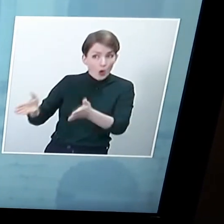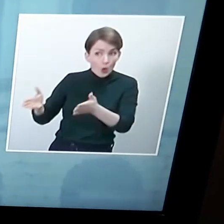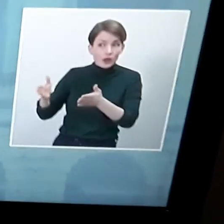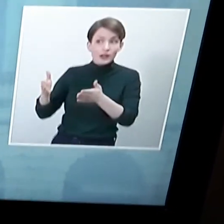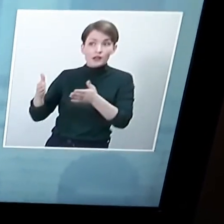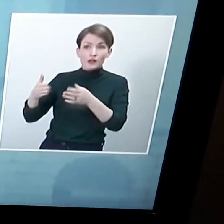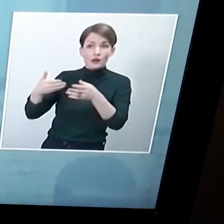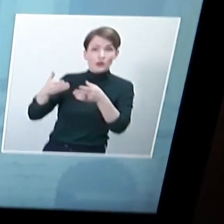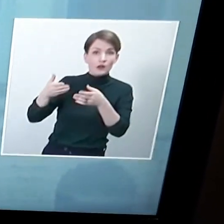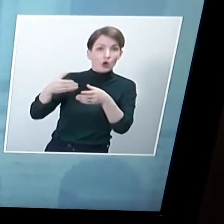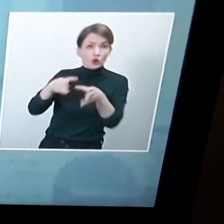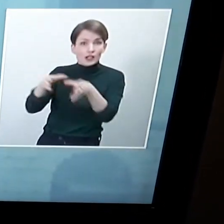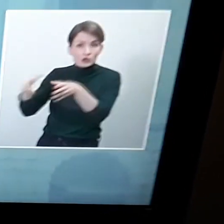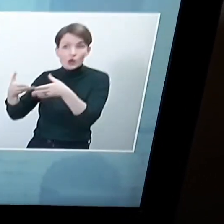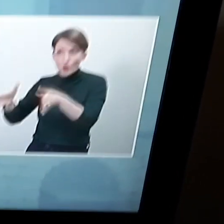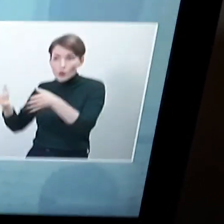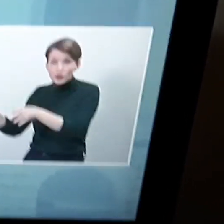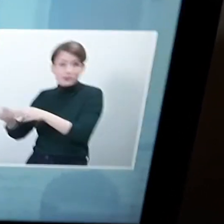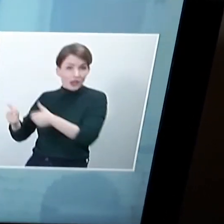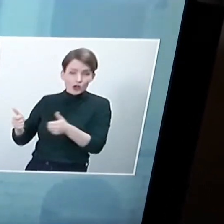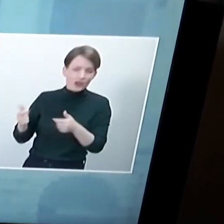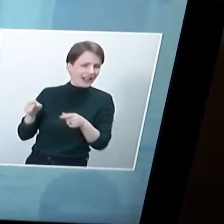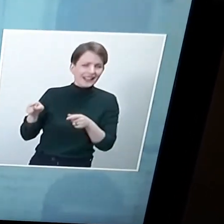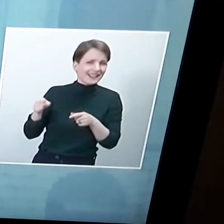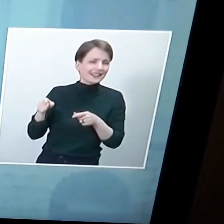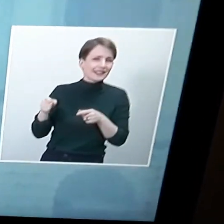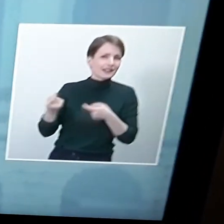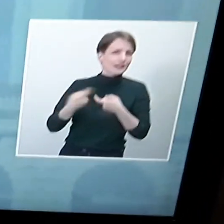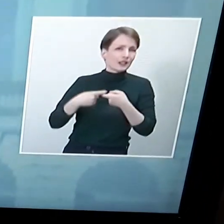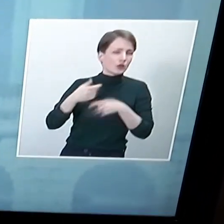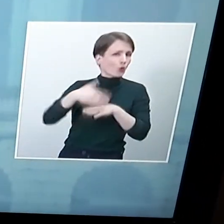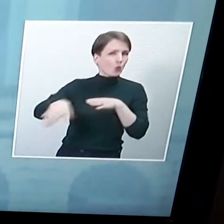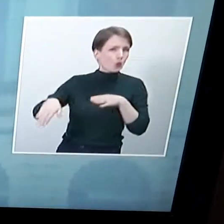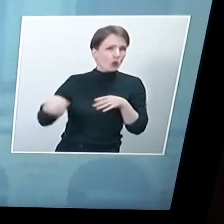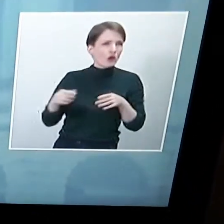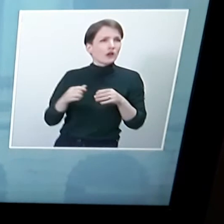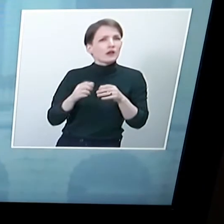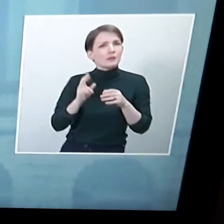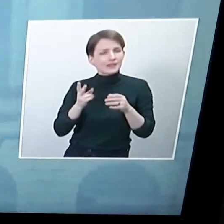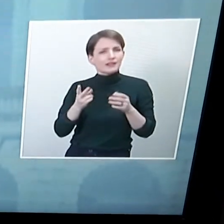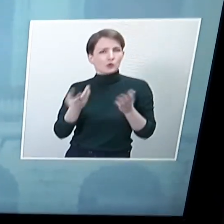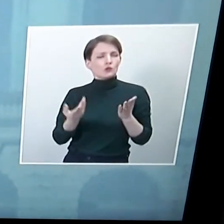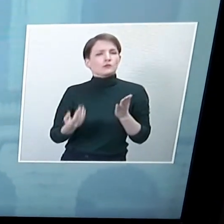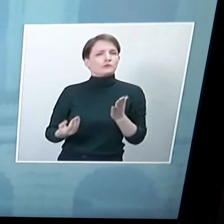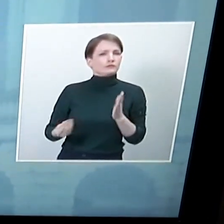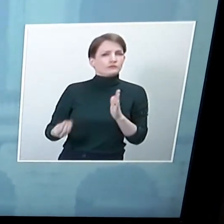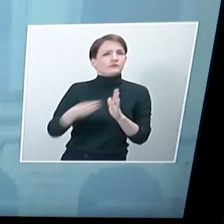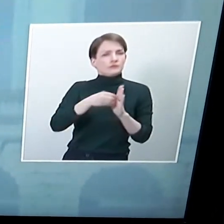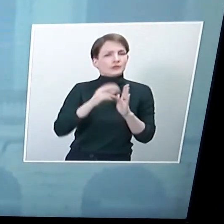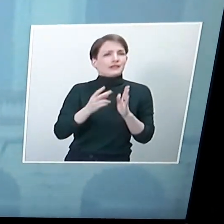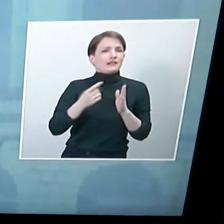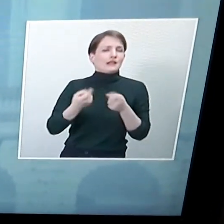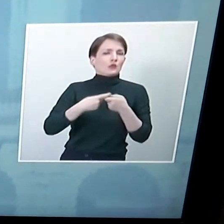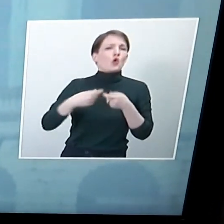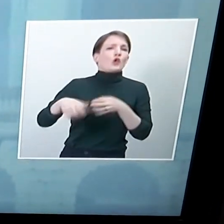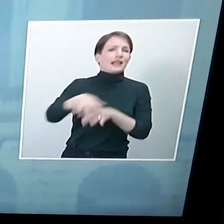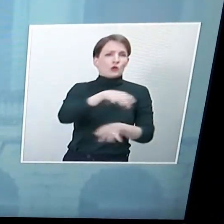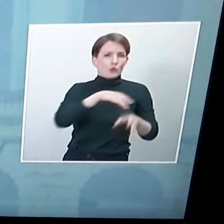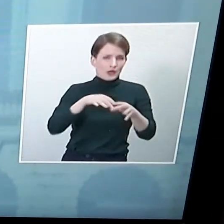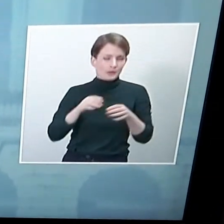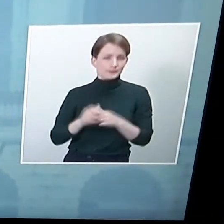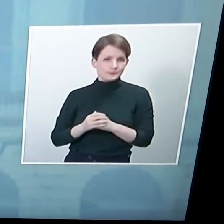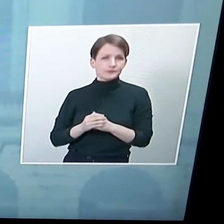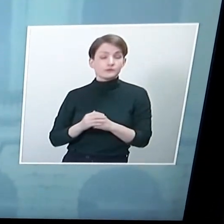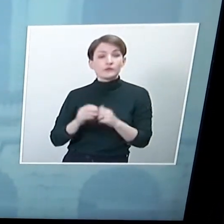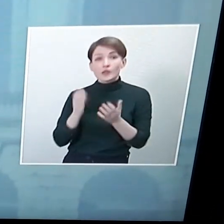sitten tietenkin ihan eri kysymys. Eli tässä säädellään nimenomaisesti tätä liikkumista. Varmasti